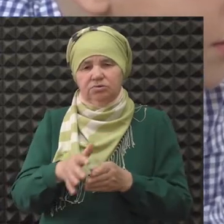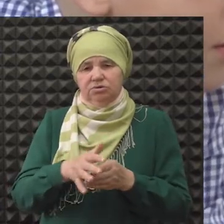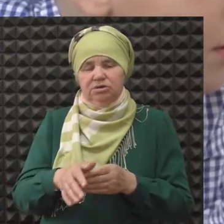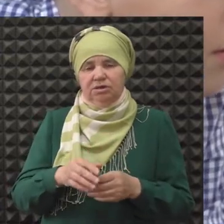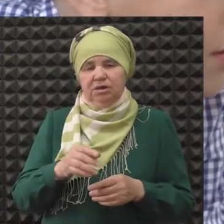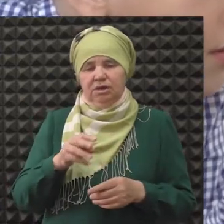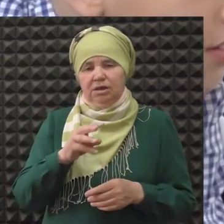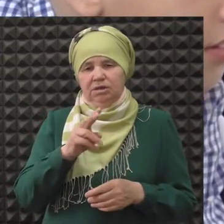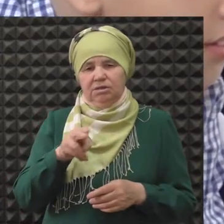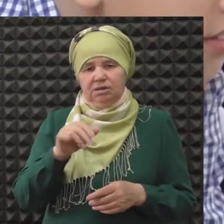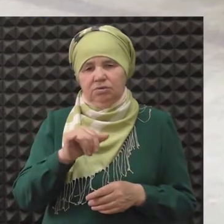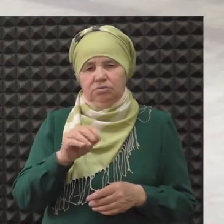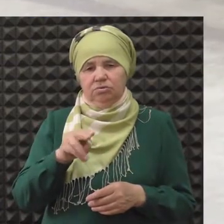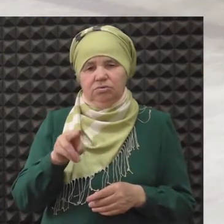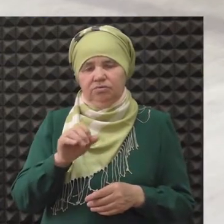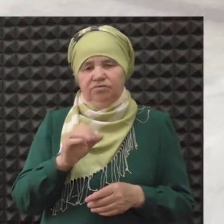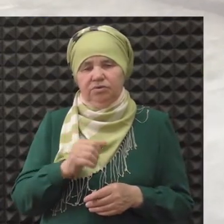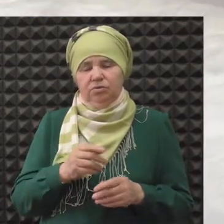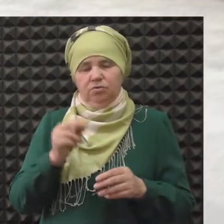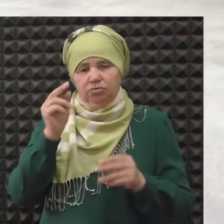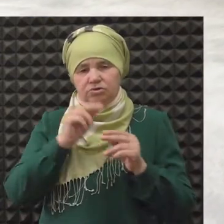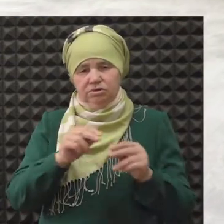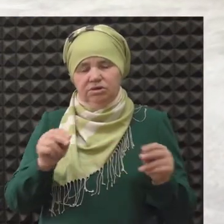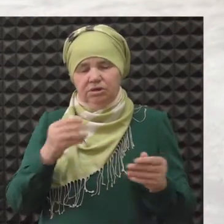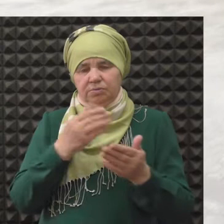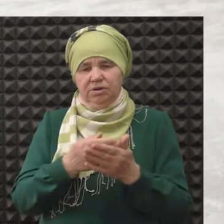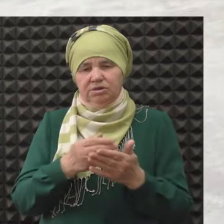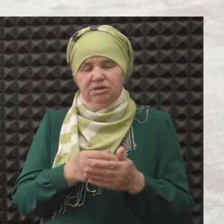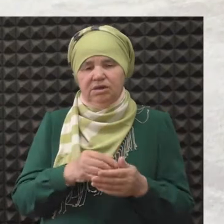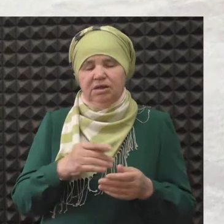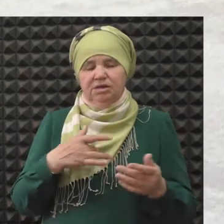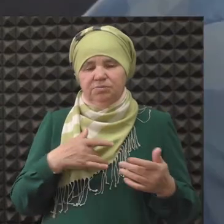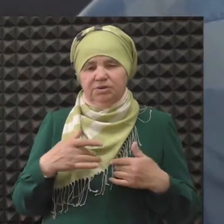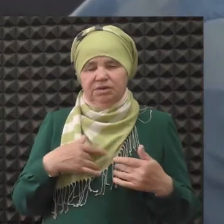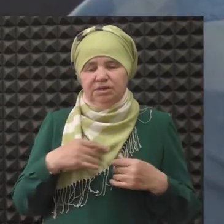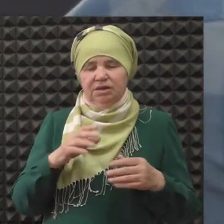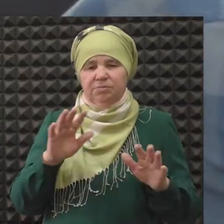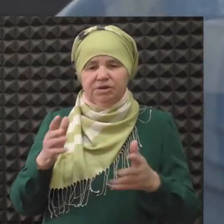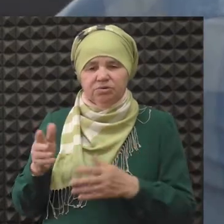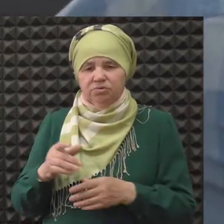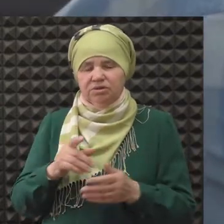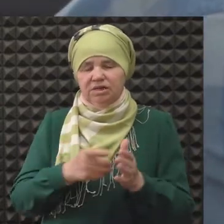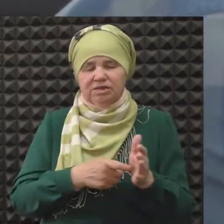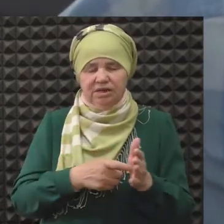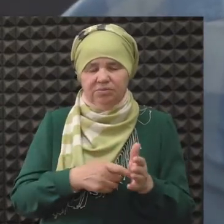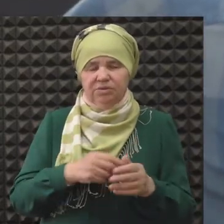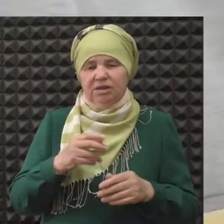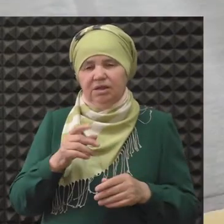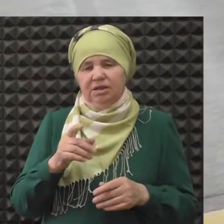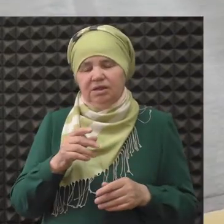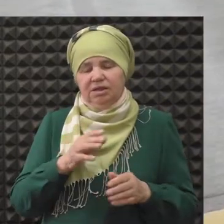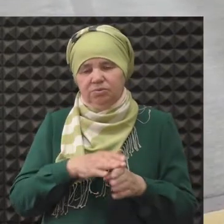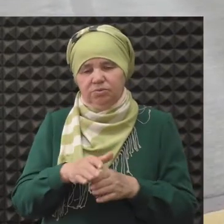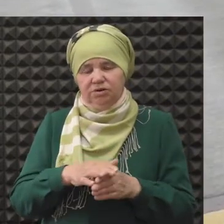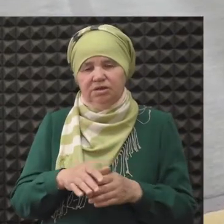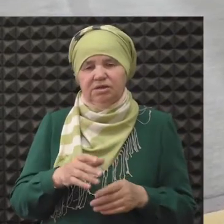Хафиза Мухаммада Амин Даудова. Ученики центра показали поучительные сценки, то, как происходит сдача усвоенного материала устазу,